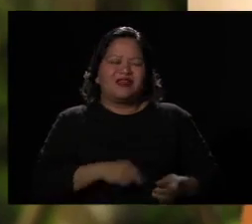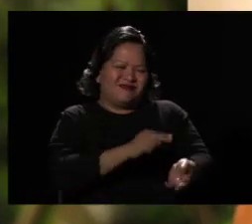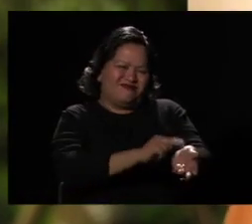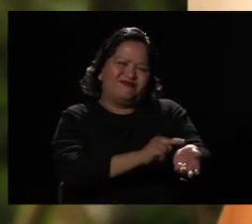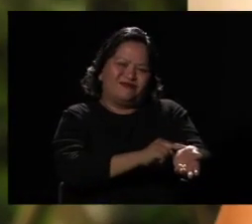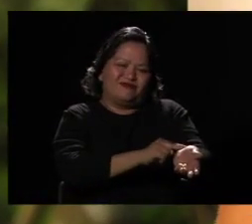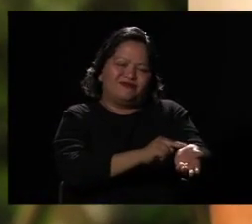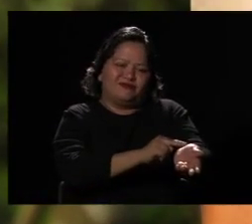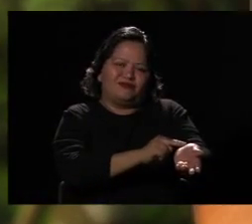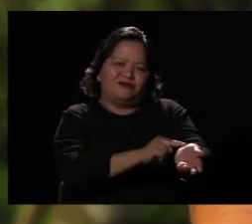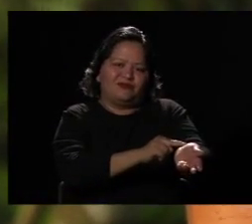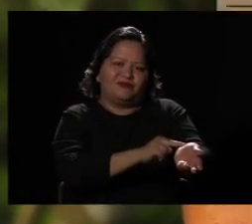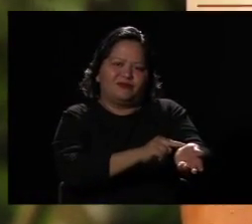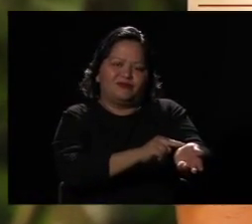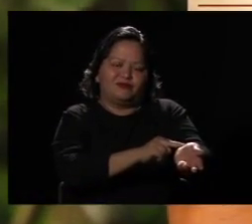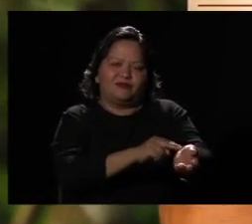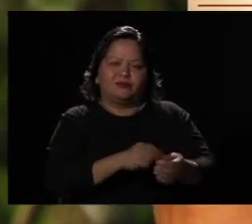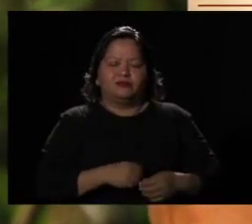malango